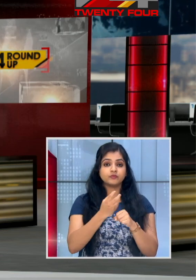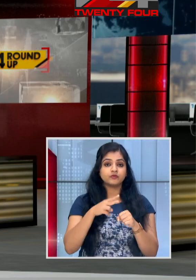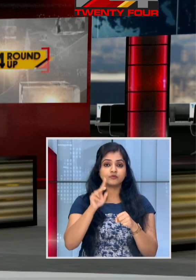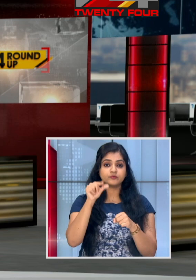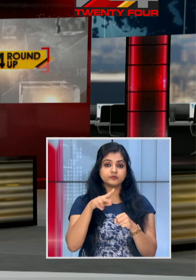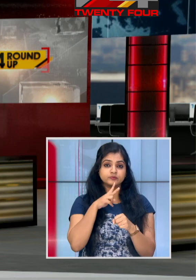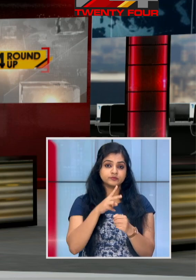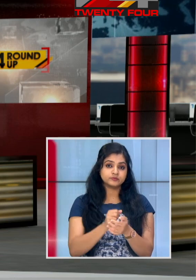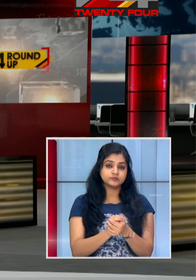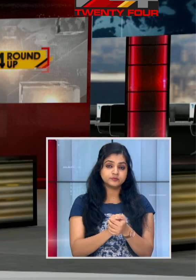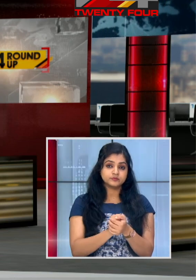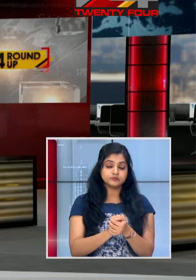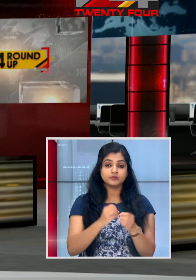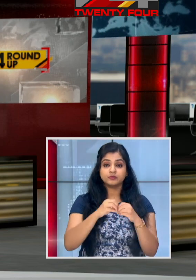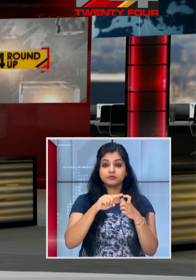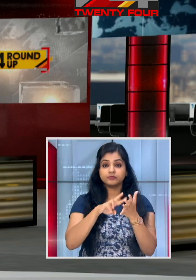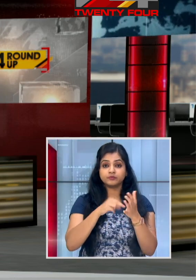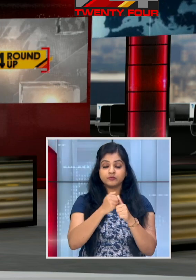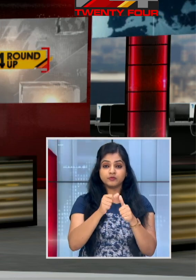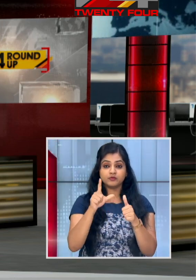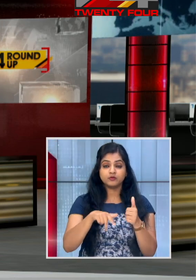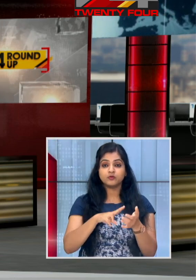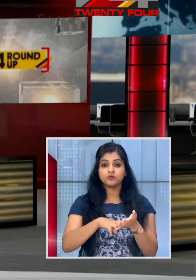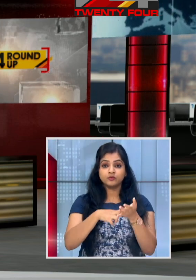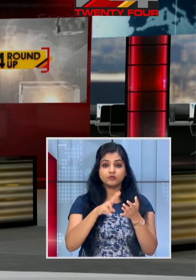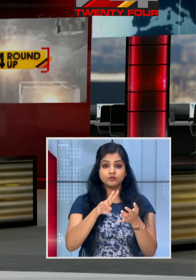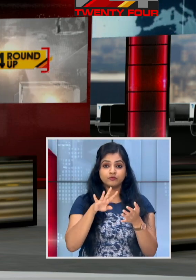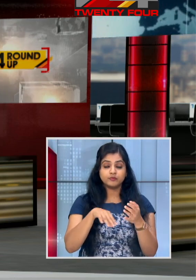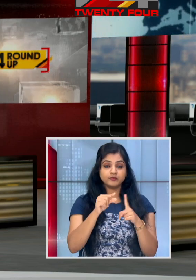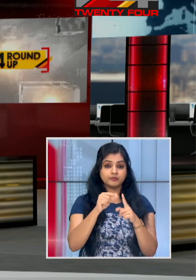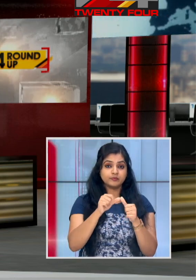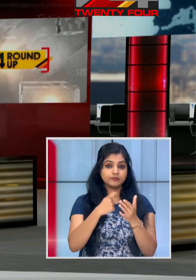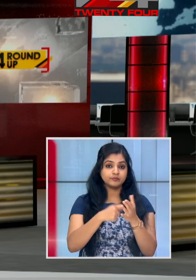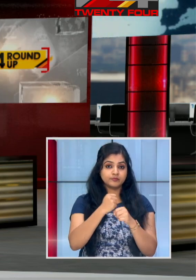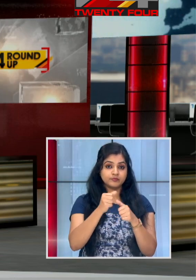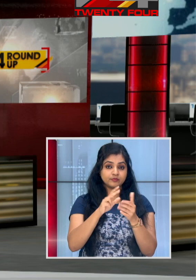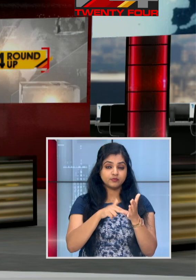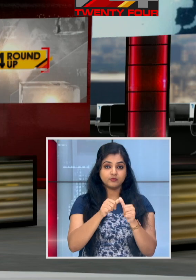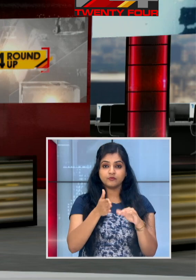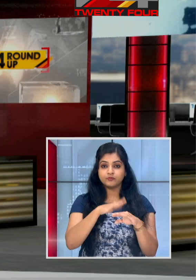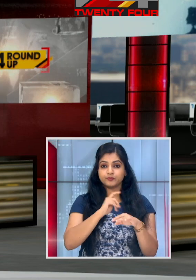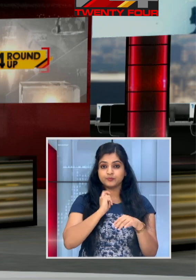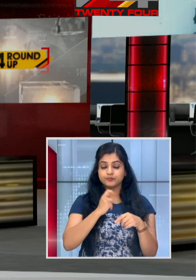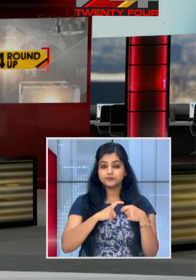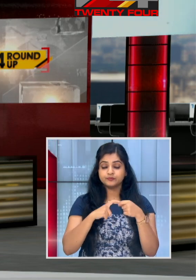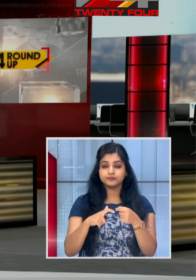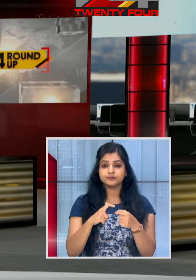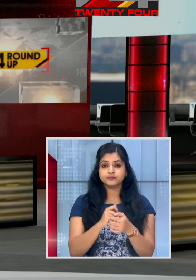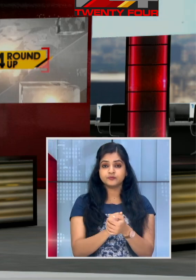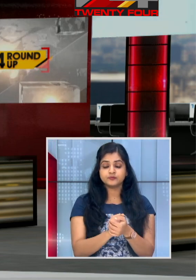ആനന്ദബോസ് പറഞ്ഞു. പശ്ചിമബംഗാളിലെ നോർത്ത് 24 പർഗാനാസിൽ നിന്ന് ബൽറാം നെടുങ്ങാടി ചേരുന്നുണ്ട്.